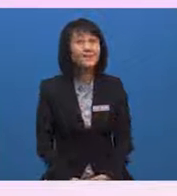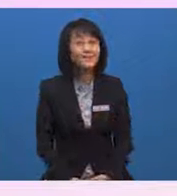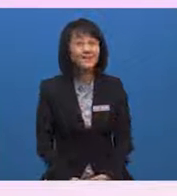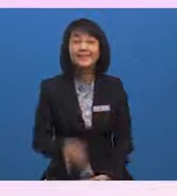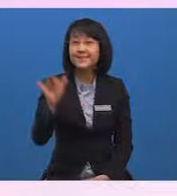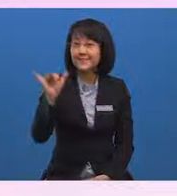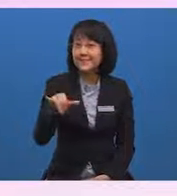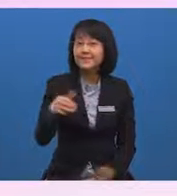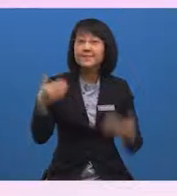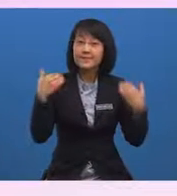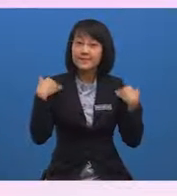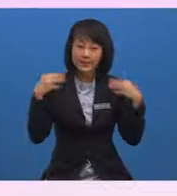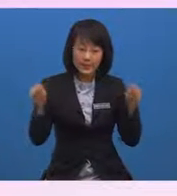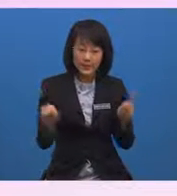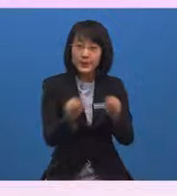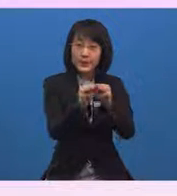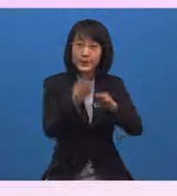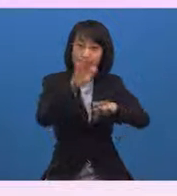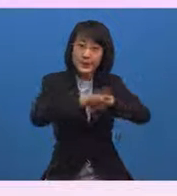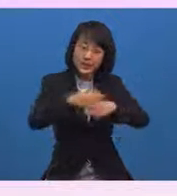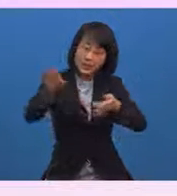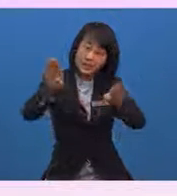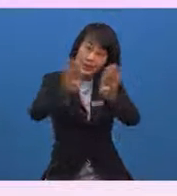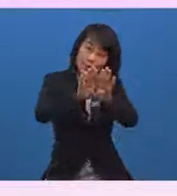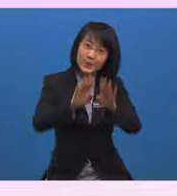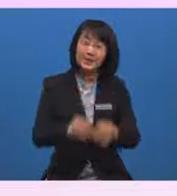Ya, terdapat magnet pada penutupnya.